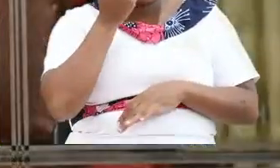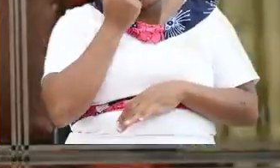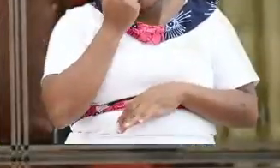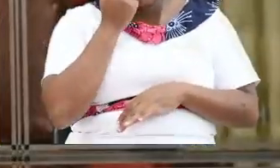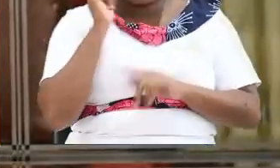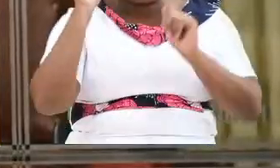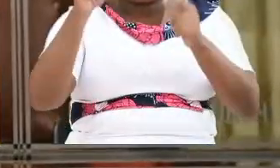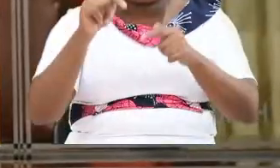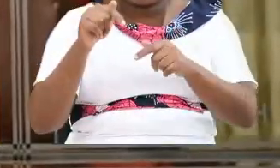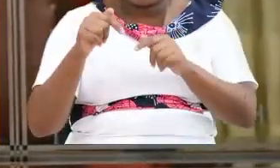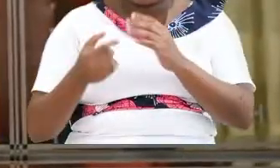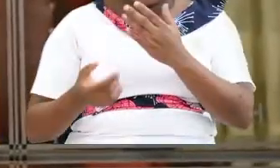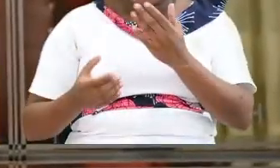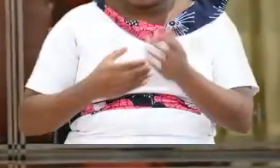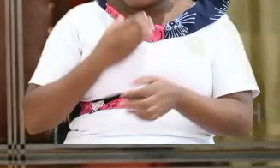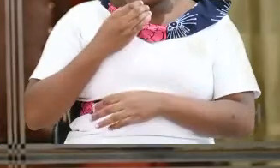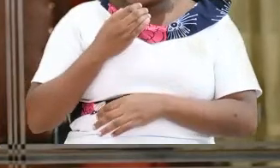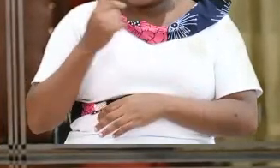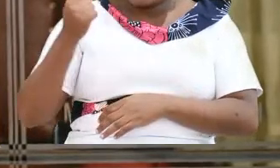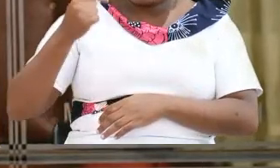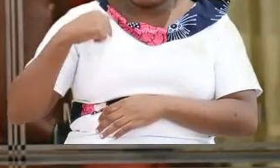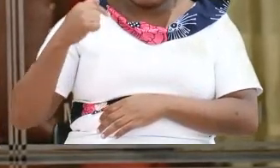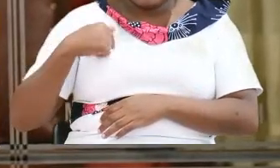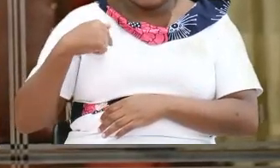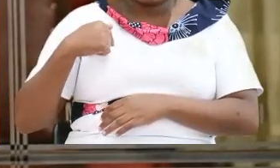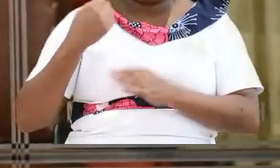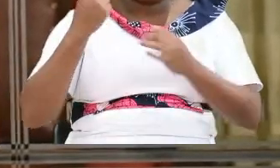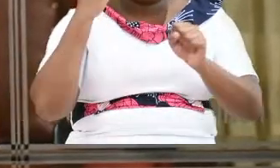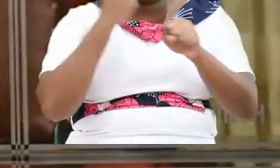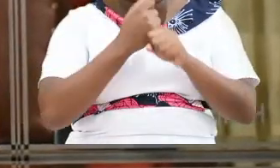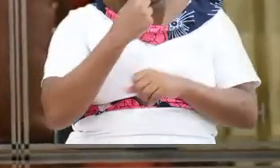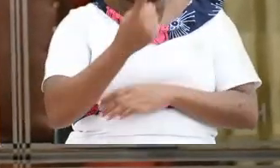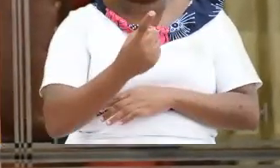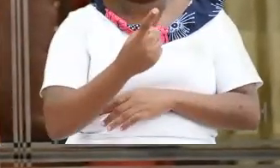mlikuja kunitembelea. Kwa hivyo nafikiri tukifanya hivyo